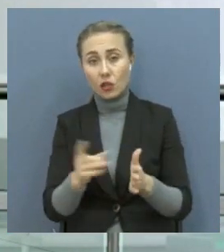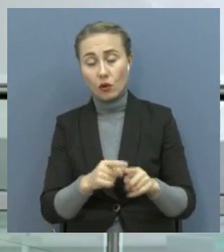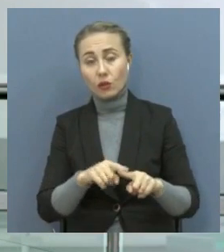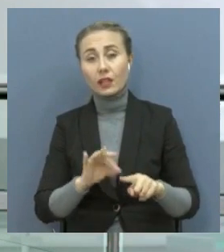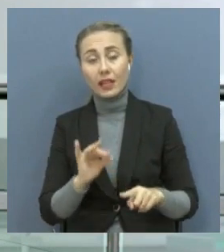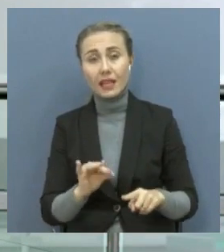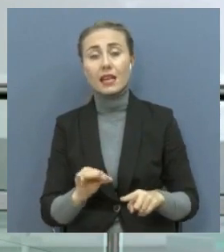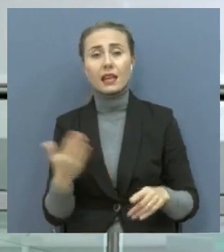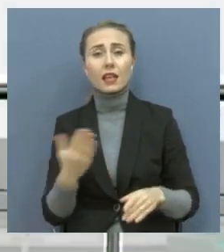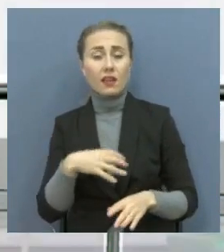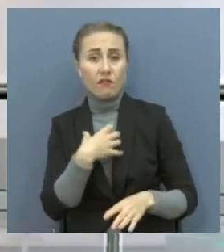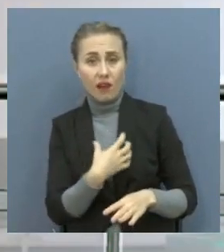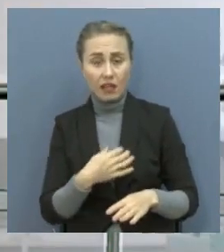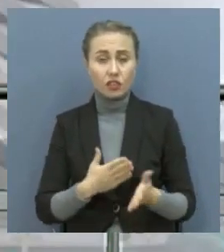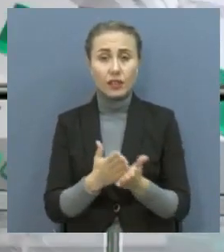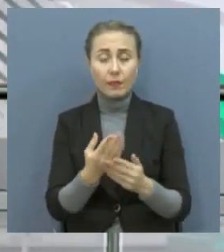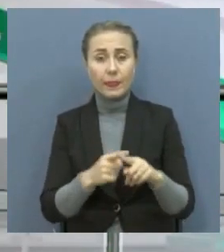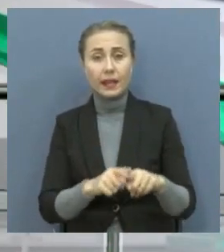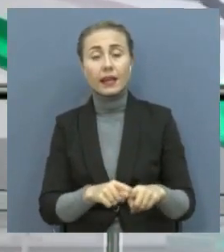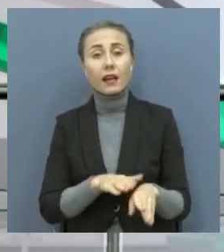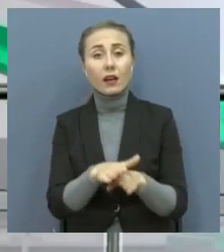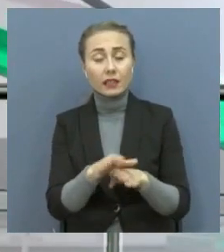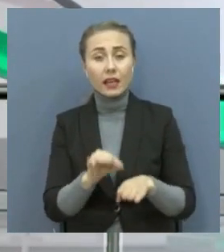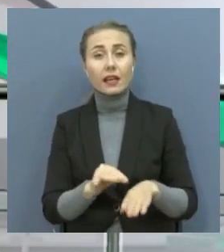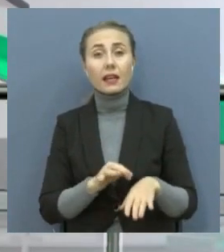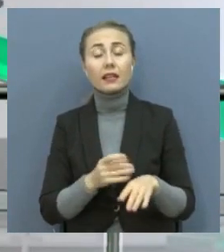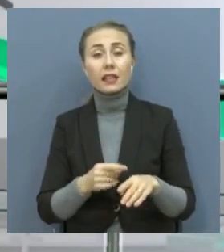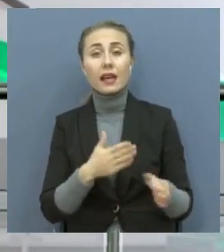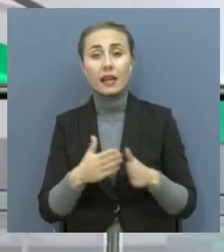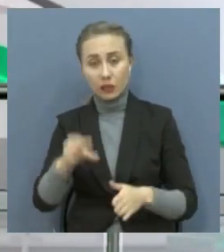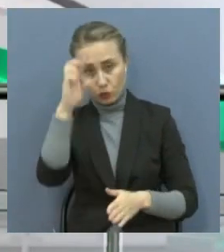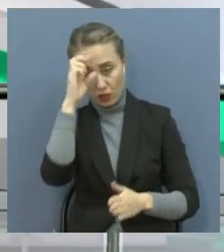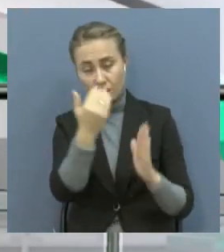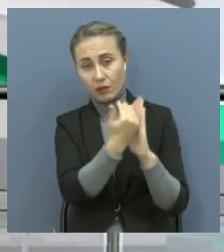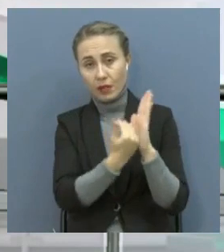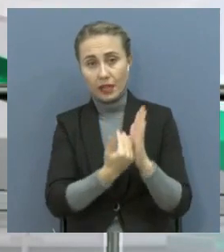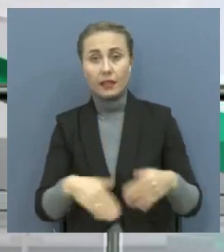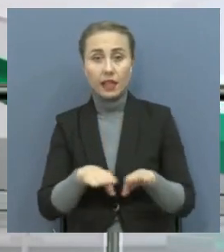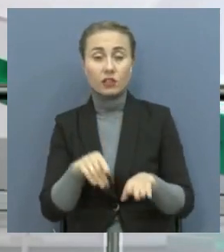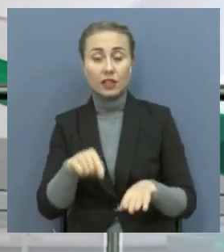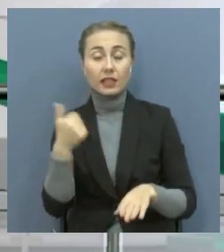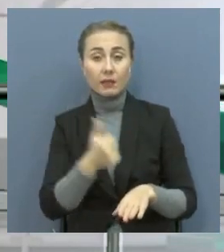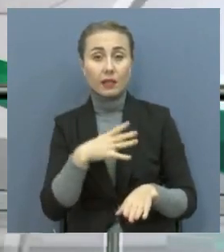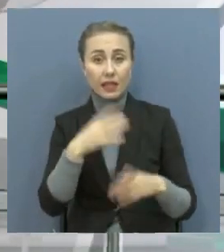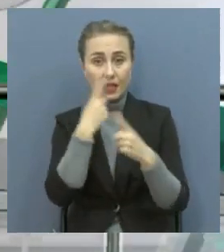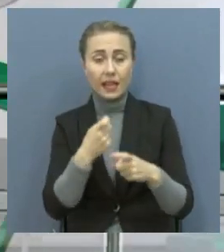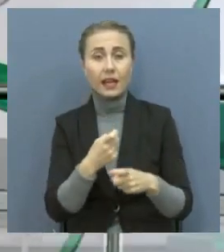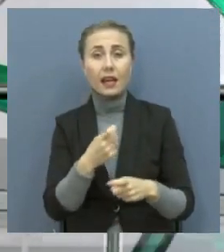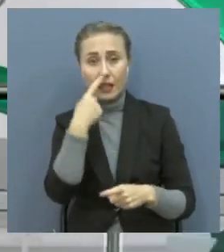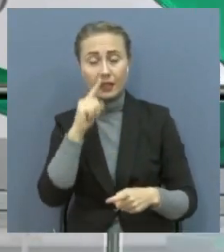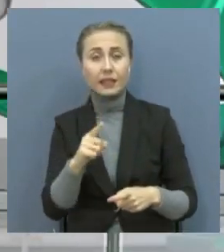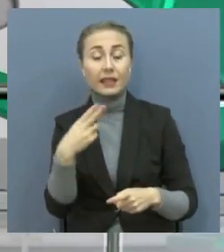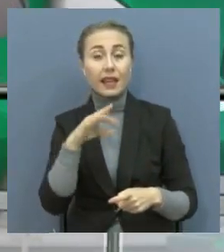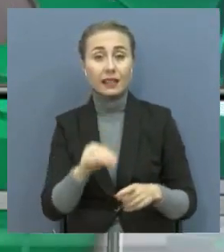обозначены приоритеты и озвучен ход реализации ряда государственных программ. Также на этой неделе стала известна дата выборов